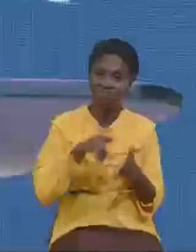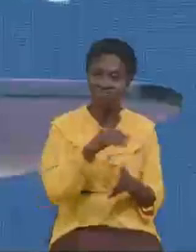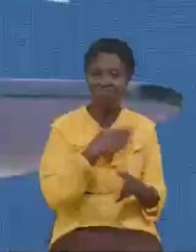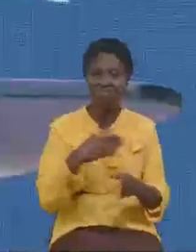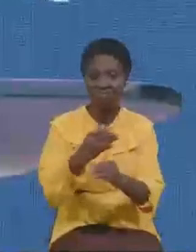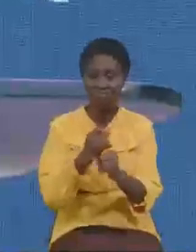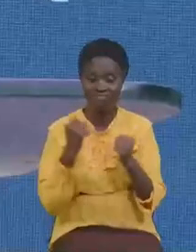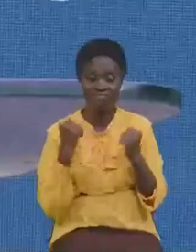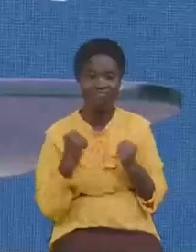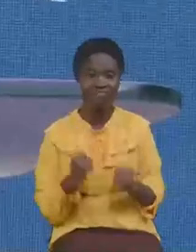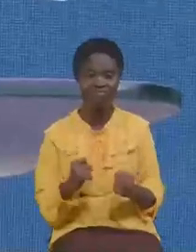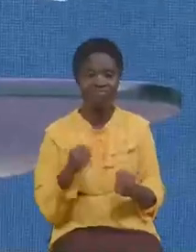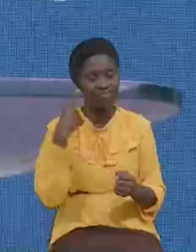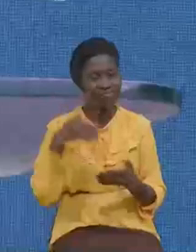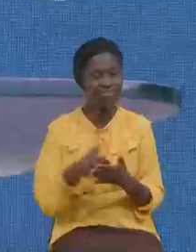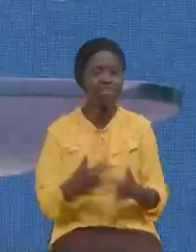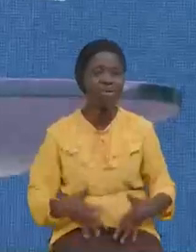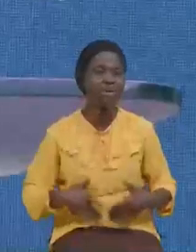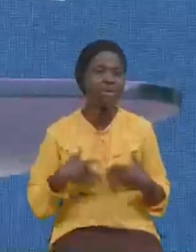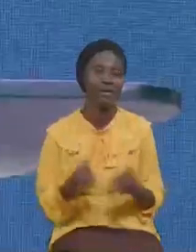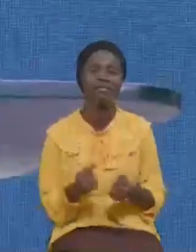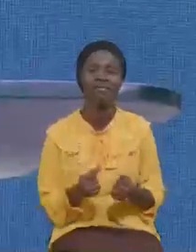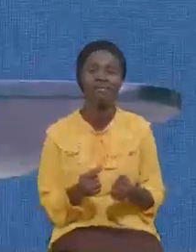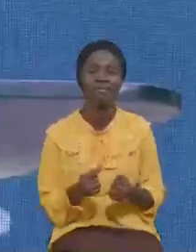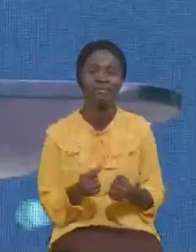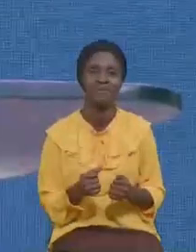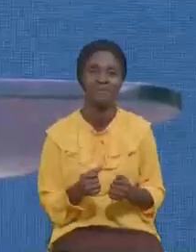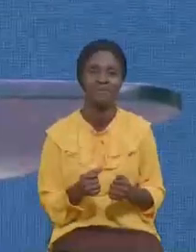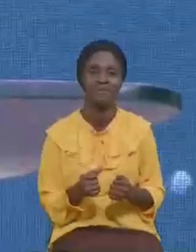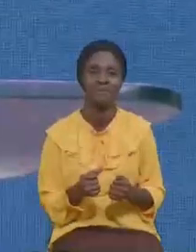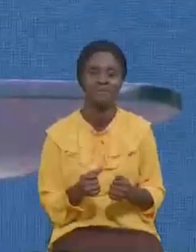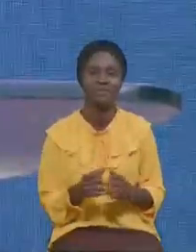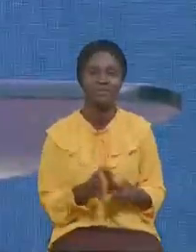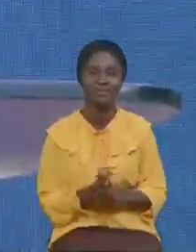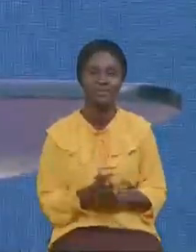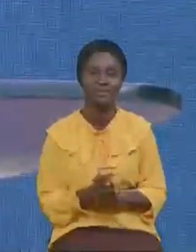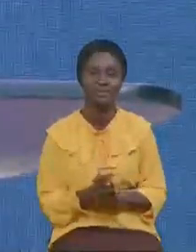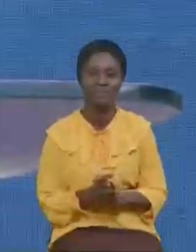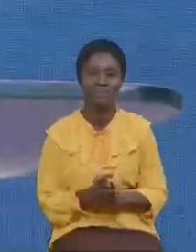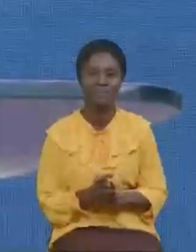Dès que vous aurez fini de remplir la fiche, retournez-la